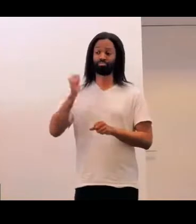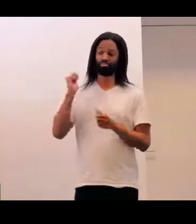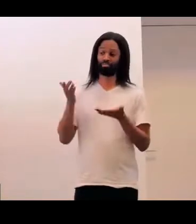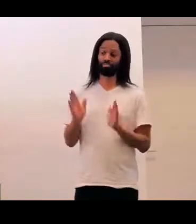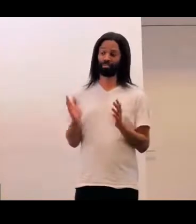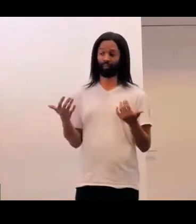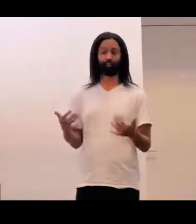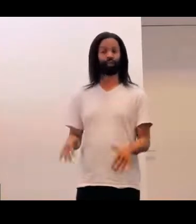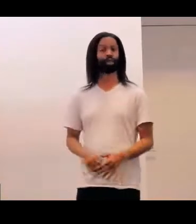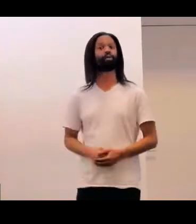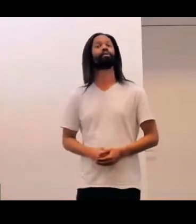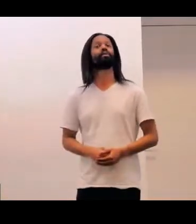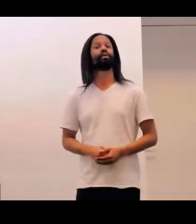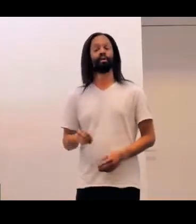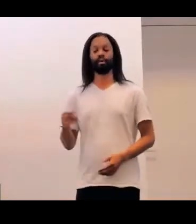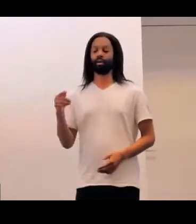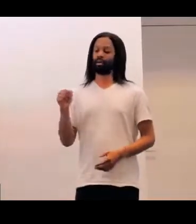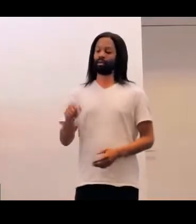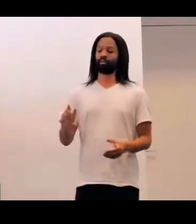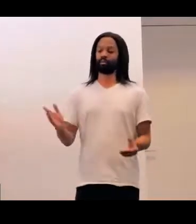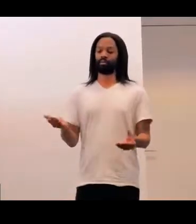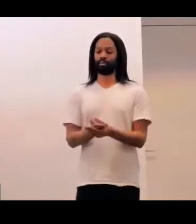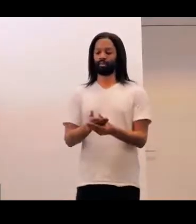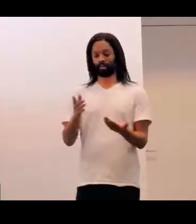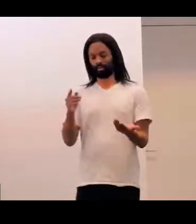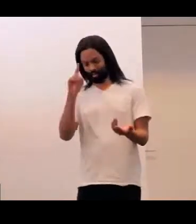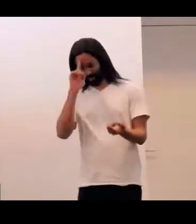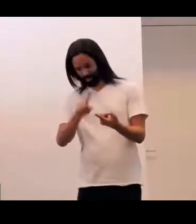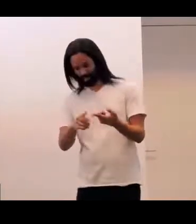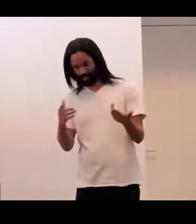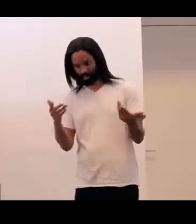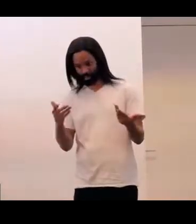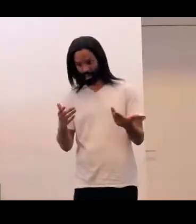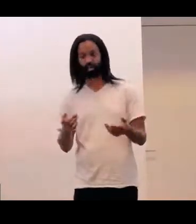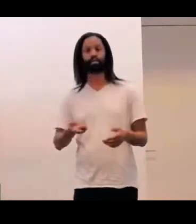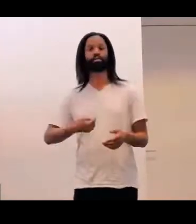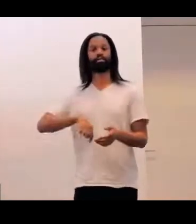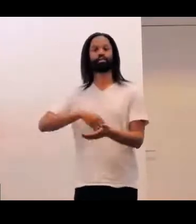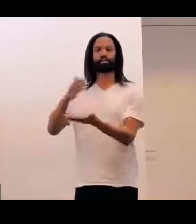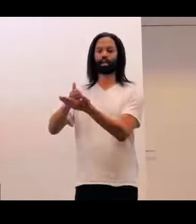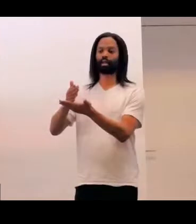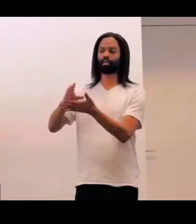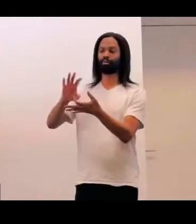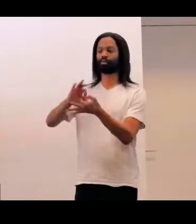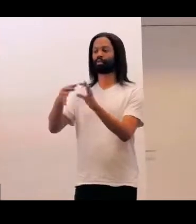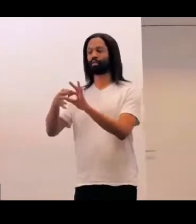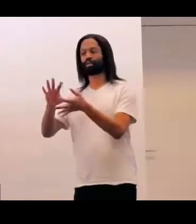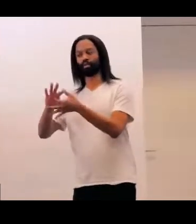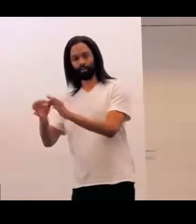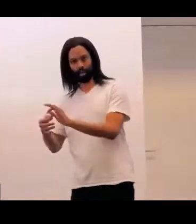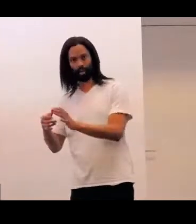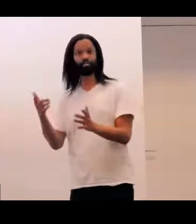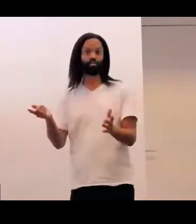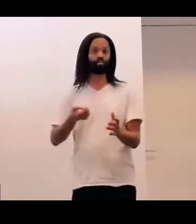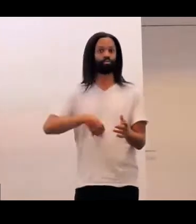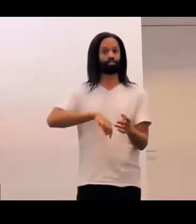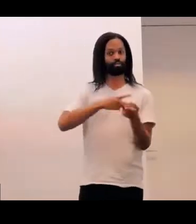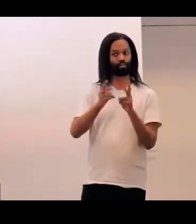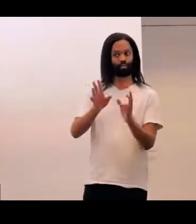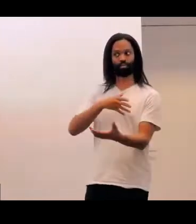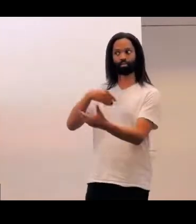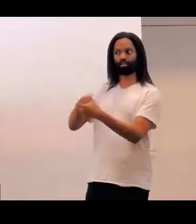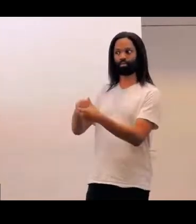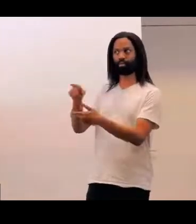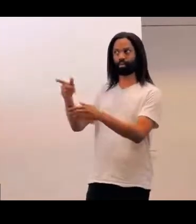la participation de la ville de Nancy au dispositif classe olympique porté par le Comité national olympique et